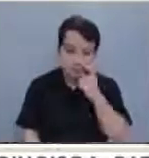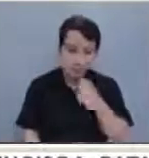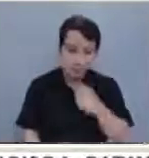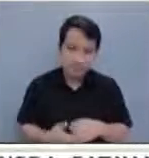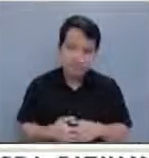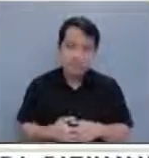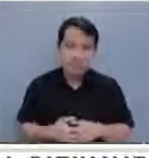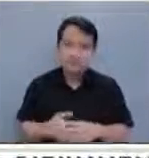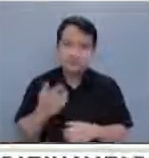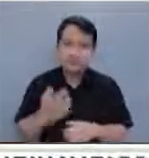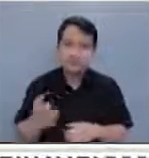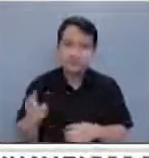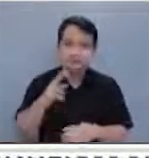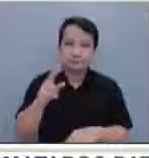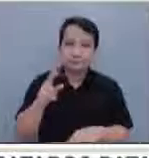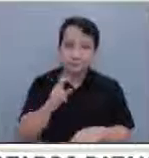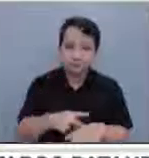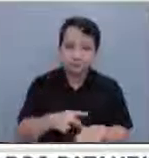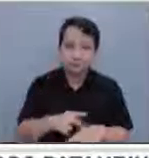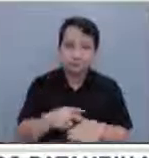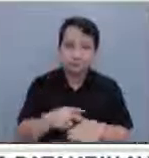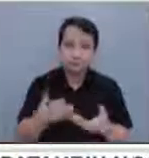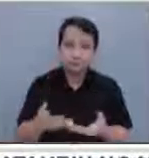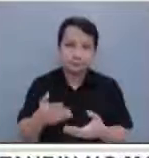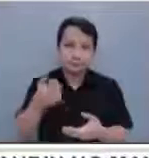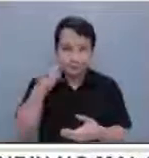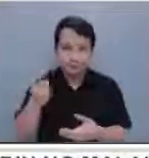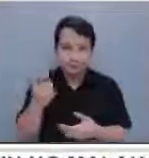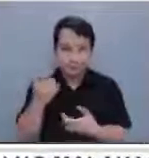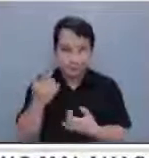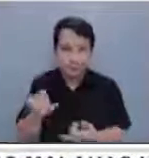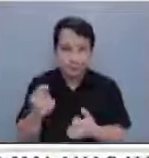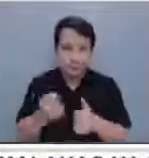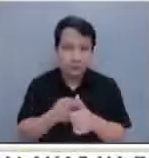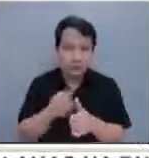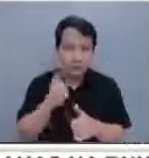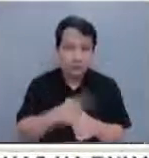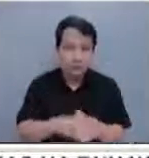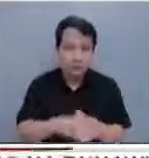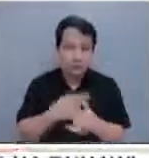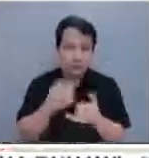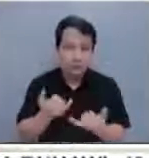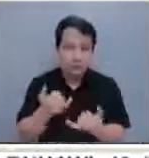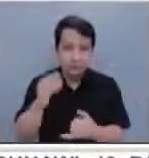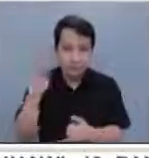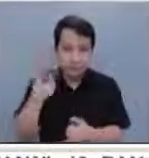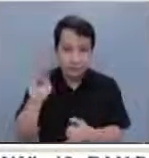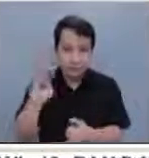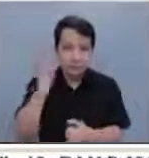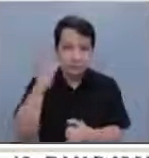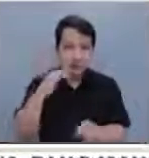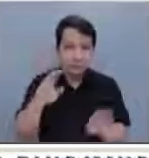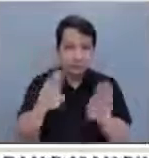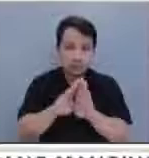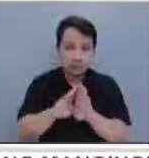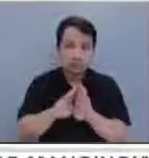Rise and shine, Pilipinas, gani. Ngayon nga ang unang Lunes na sarado